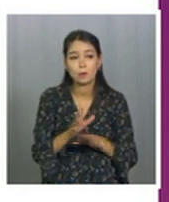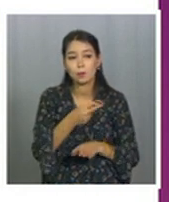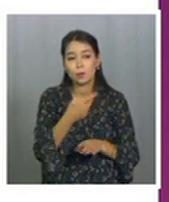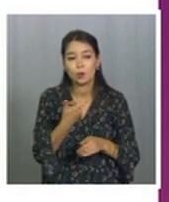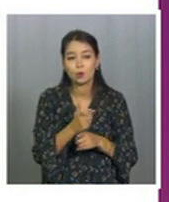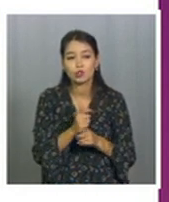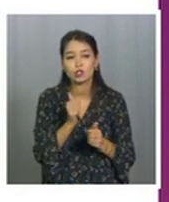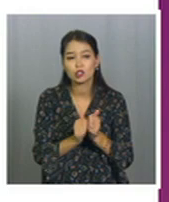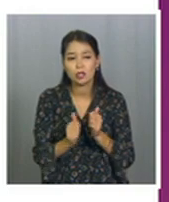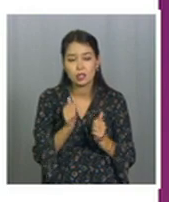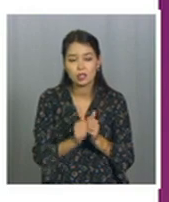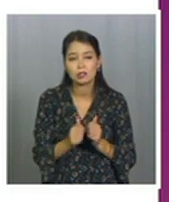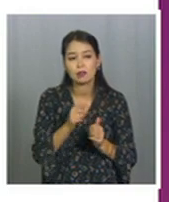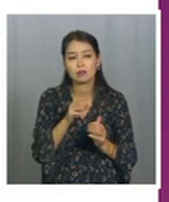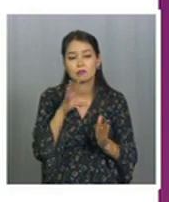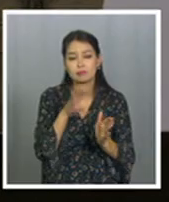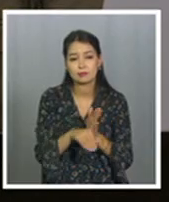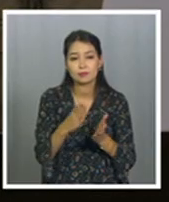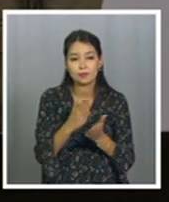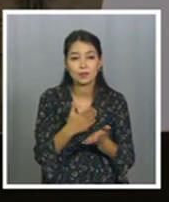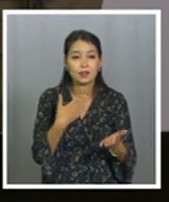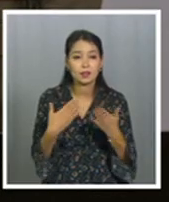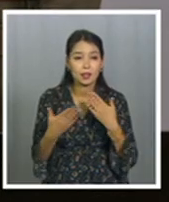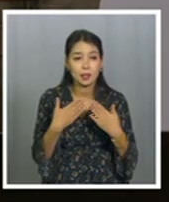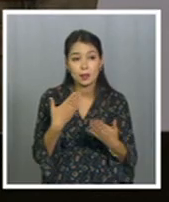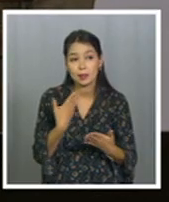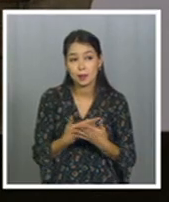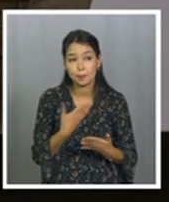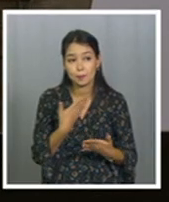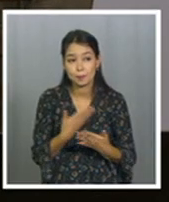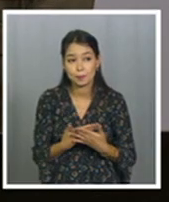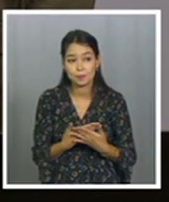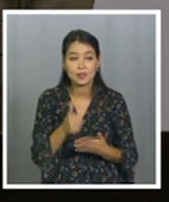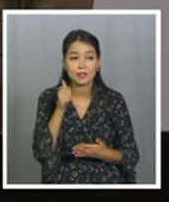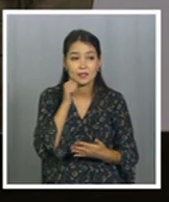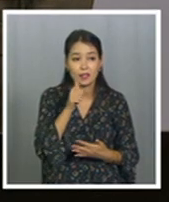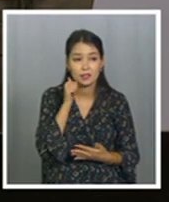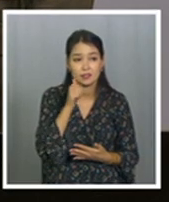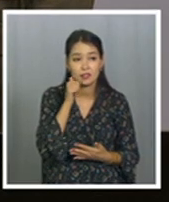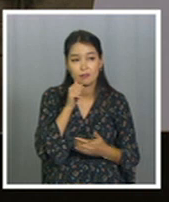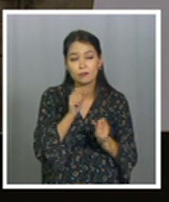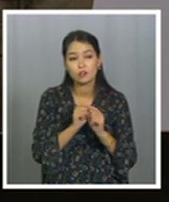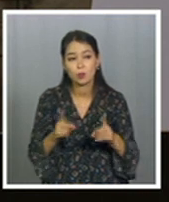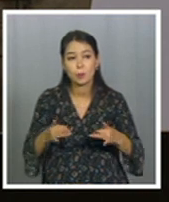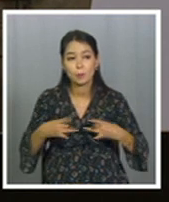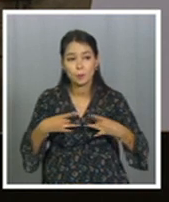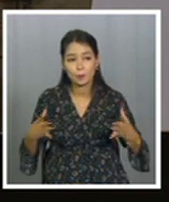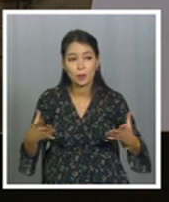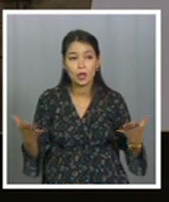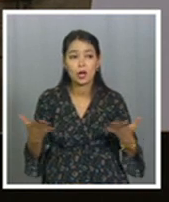часто встречаются в диалогах. Например, завтра в школе мероприятие.